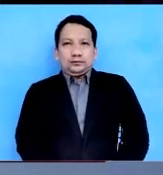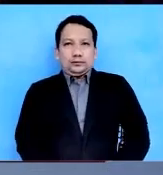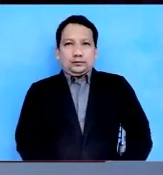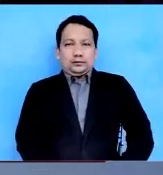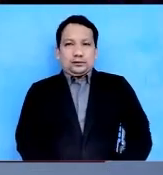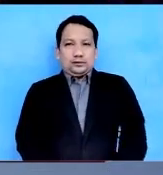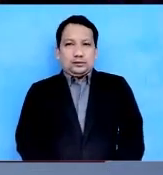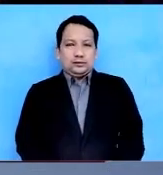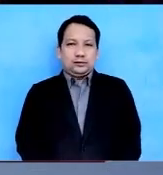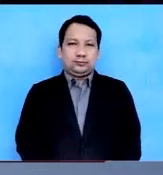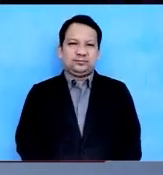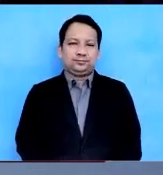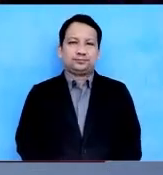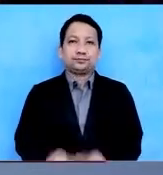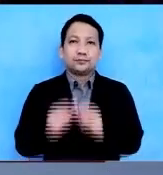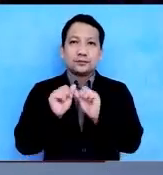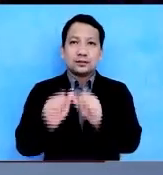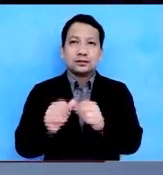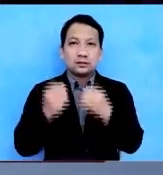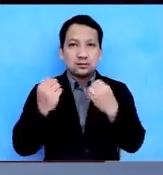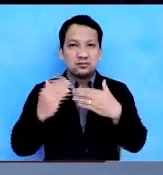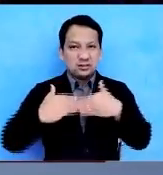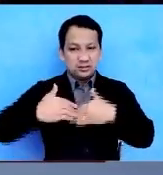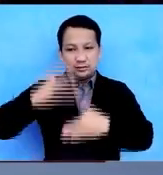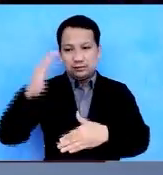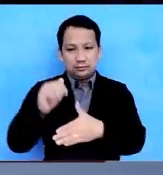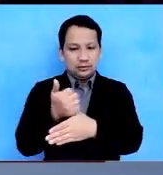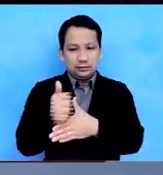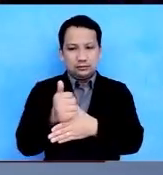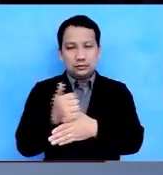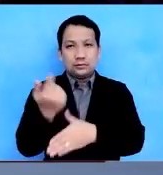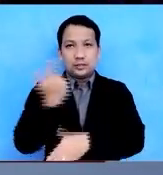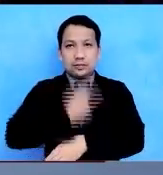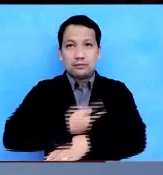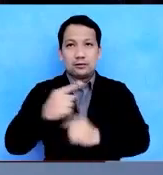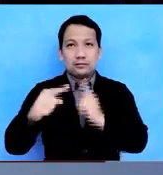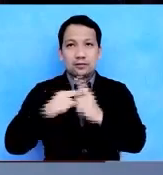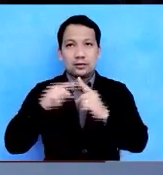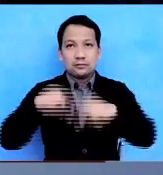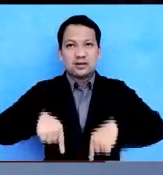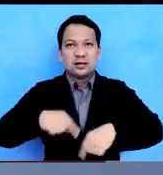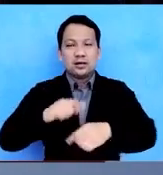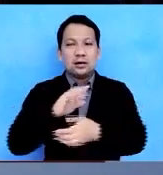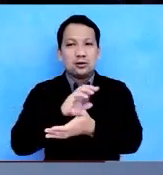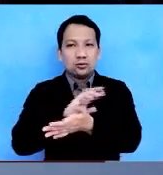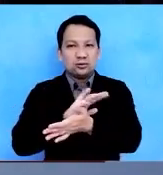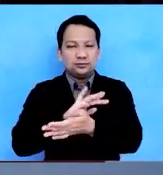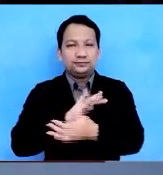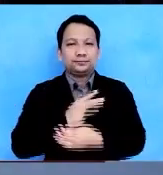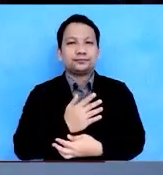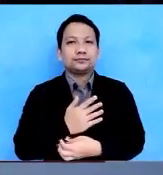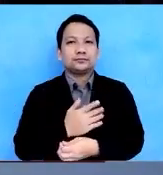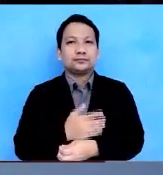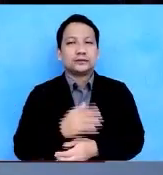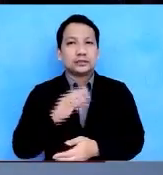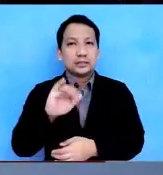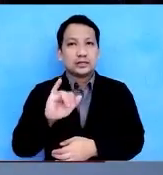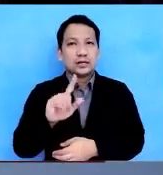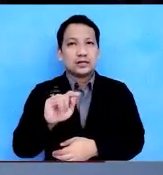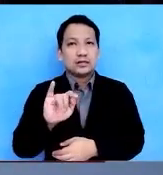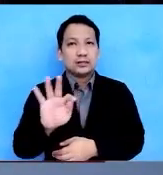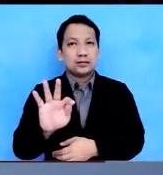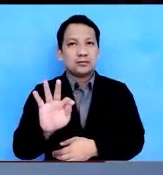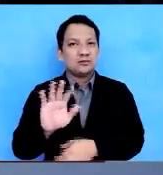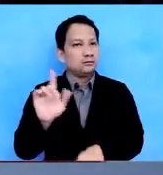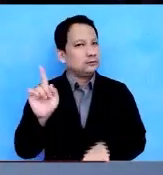Sa gitna ng patuloy na paglobo ng average daily cases at positivity rate sa COVID-19, iginiit ng Interagency Task Force na